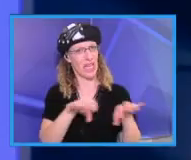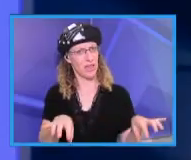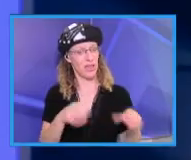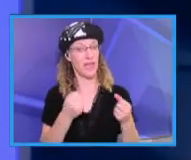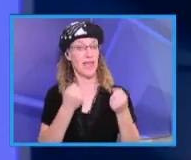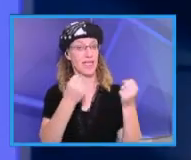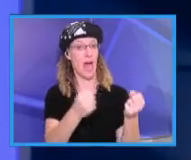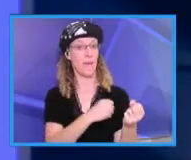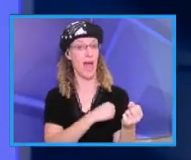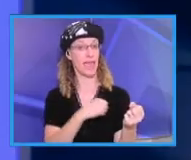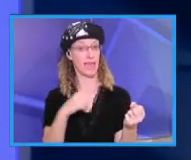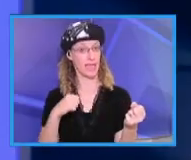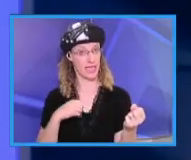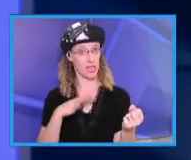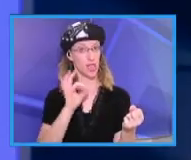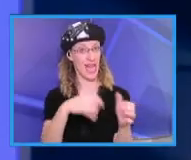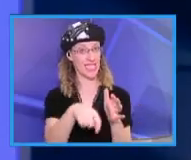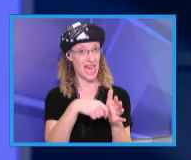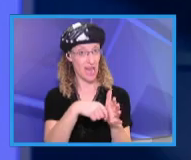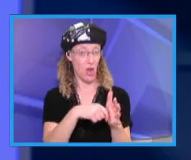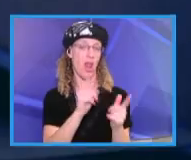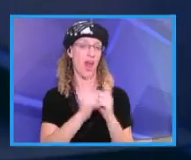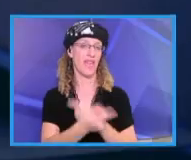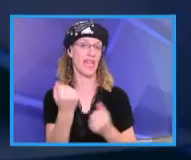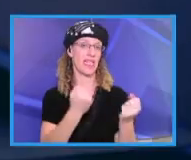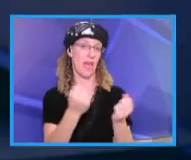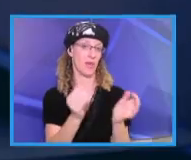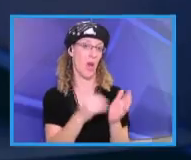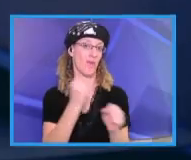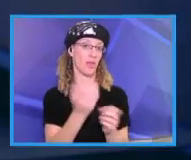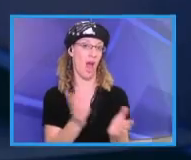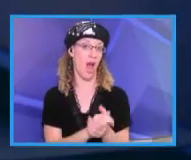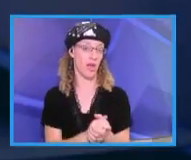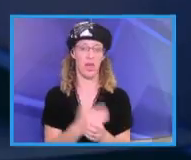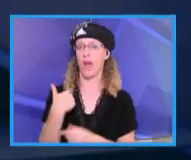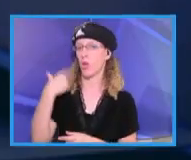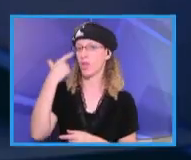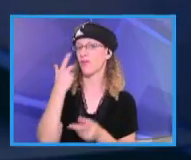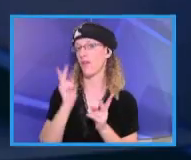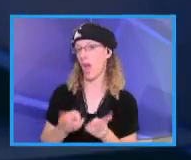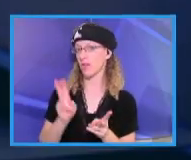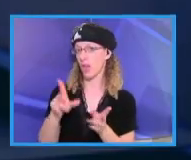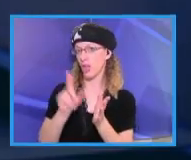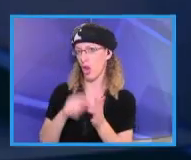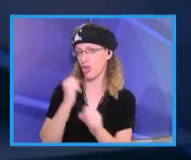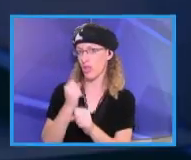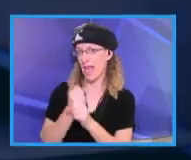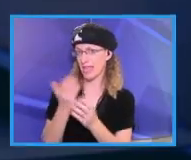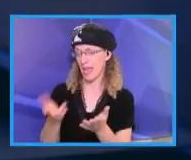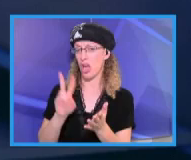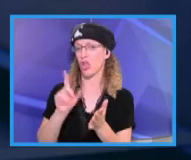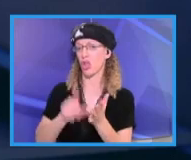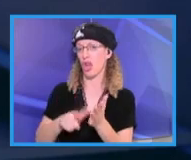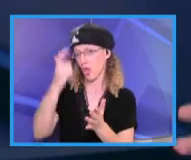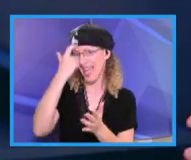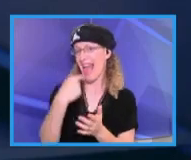הנסיעה הפרטית של האינסטלטור לבין הנסיעה בצורכי עבודה? אני חושב שאפשר, יש טכנולוגיה שעושה את זה, יש טכנולוגיה